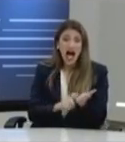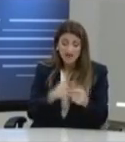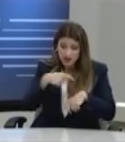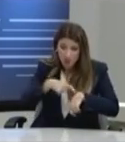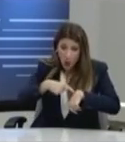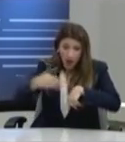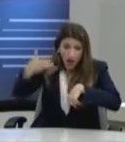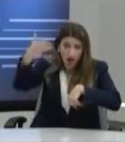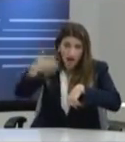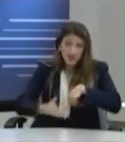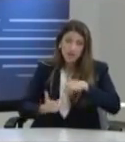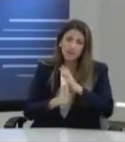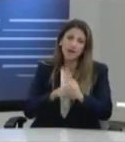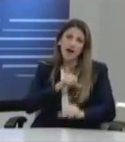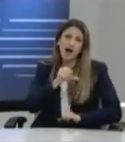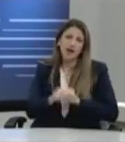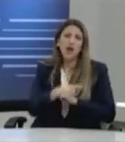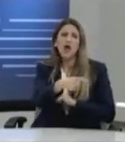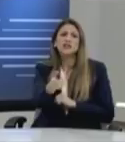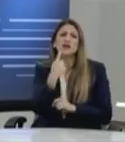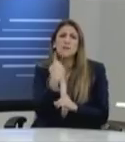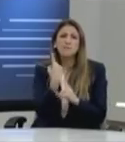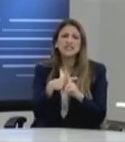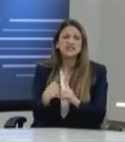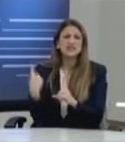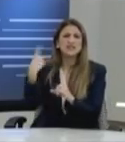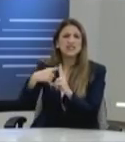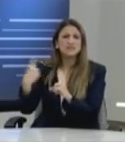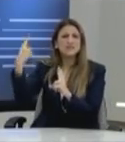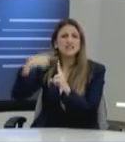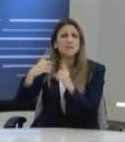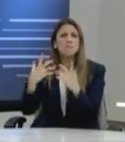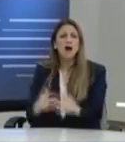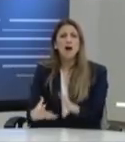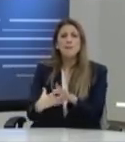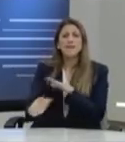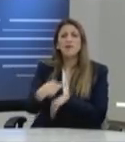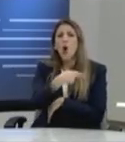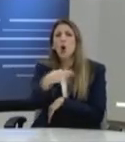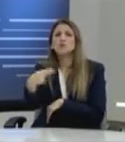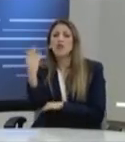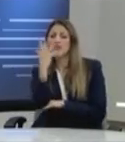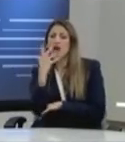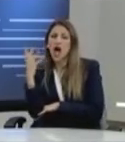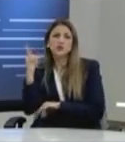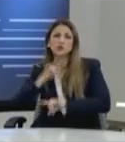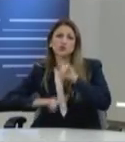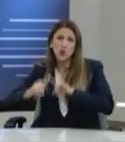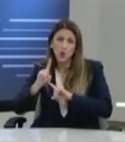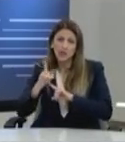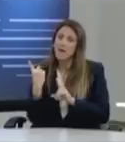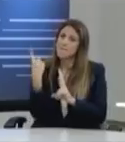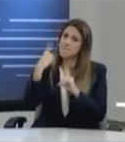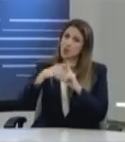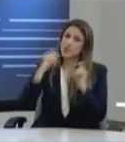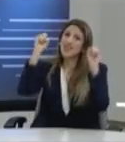και να λέτε ότι έγιναν κάποιες προσθήκες. Πράγματι, για τον ορισμό του δάσους. Έγιναν κάποιες προσθήκες. Δεν λύθηκαν όμως